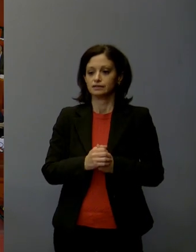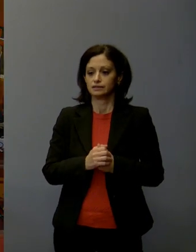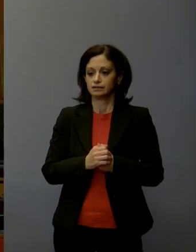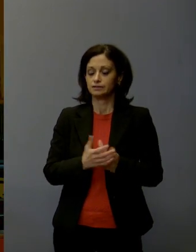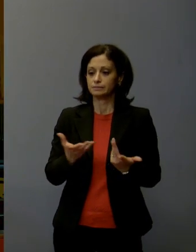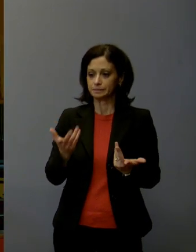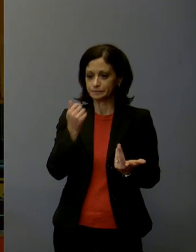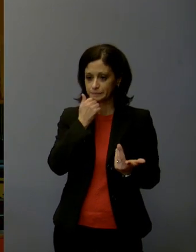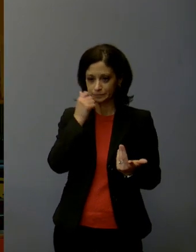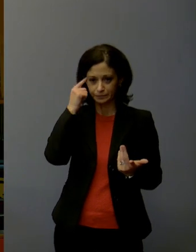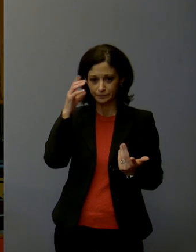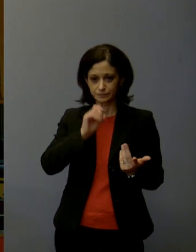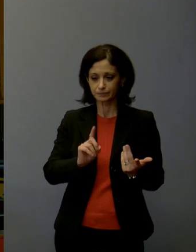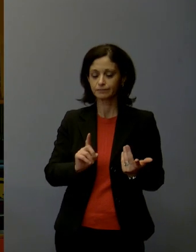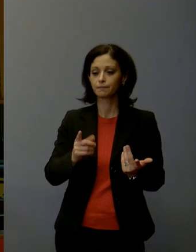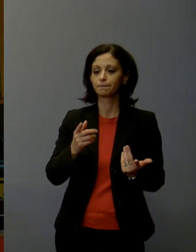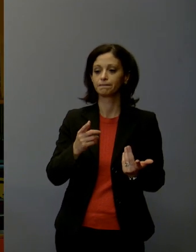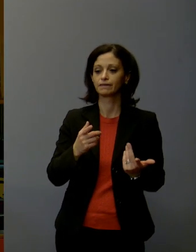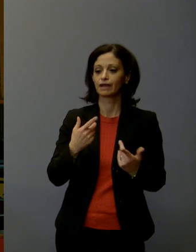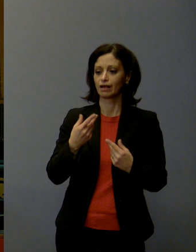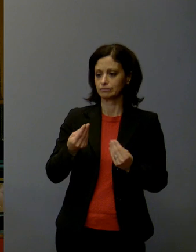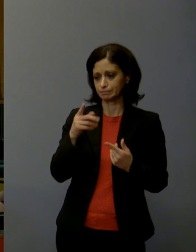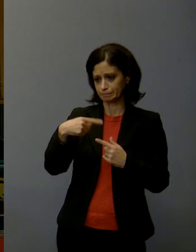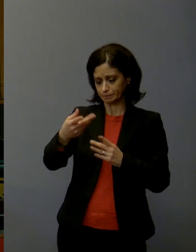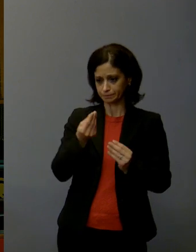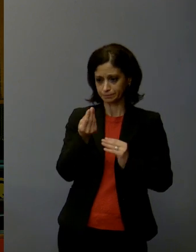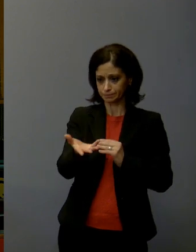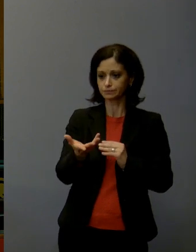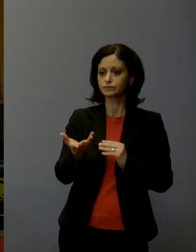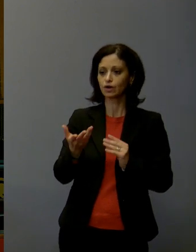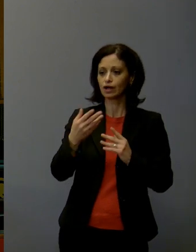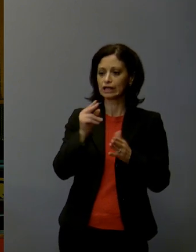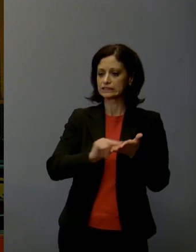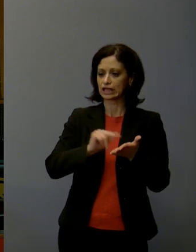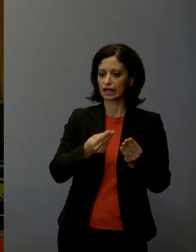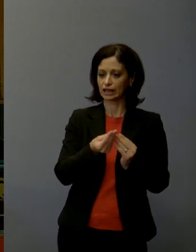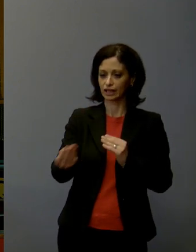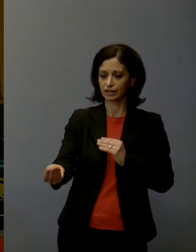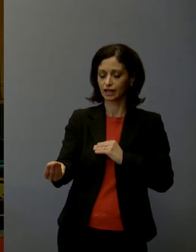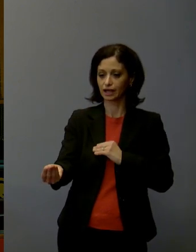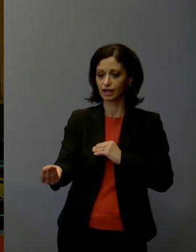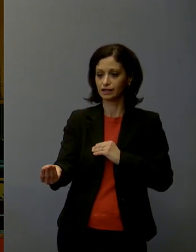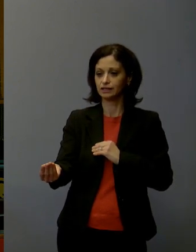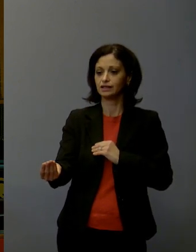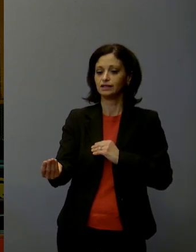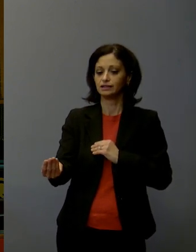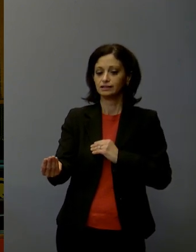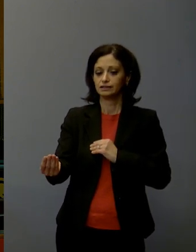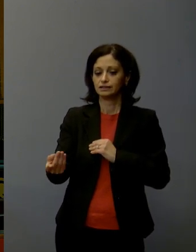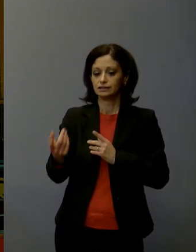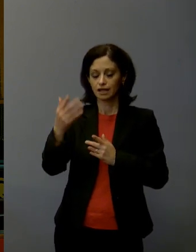allora perfetto le farò le farò avere le farò avere Adesso poi dalla segreteria il diciamo